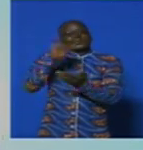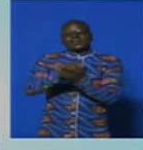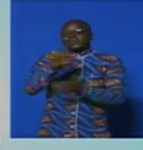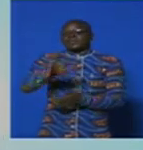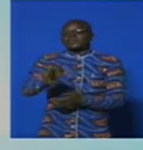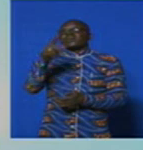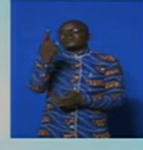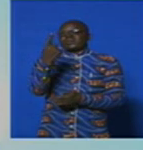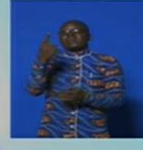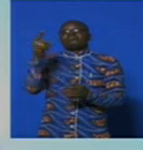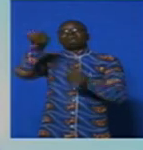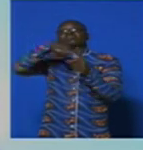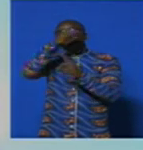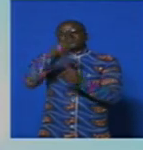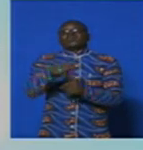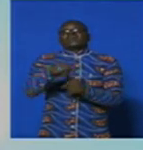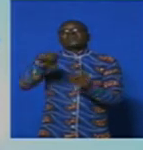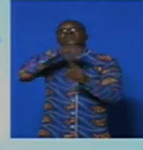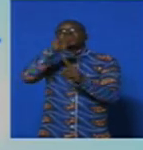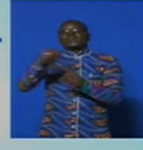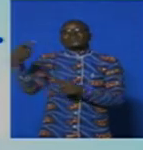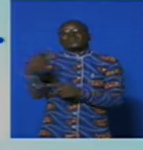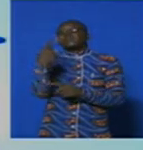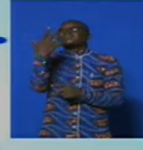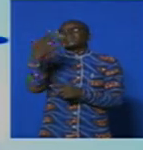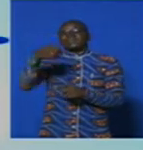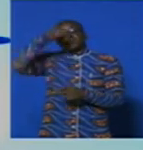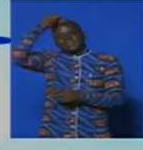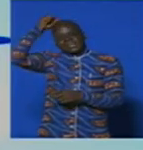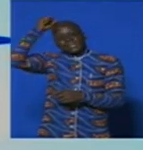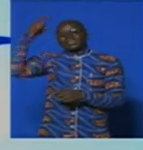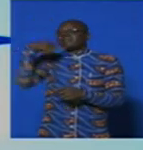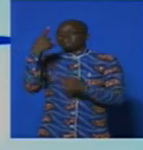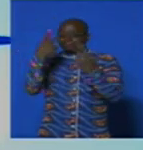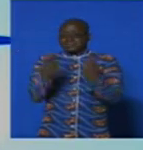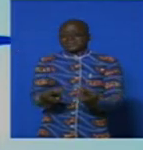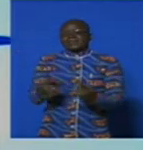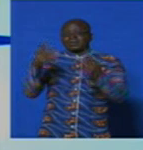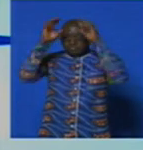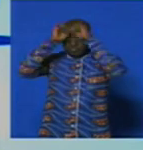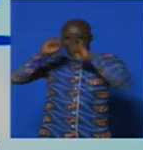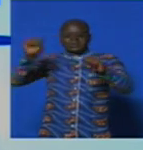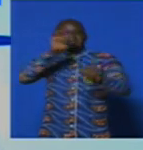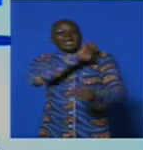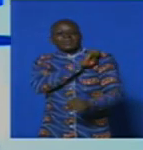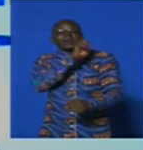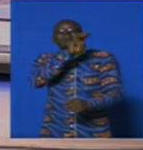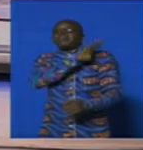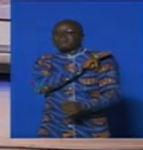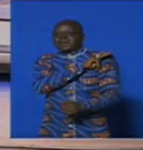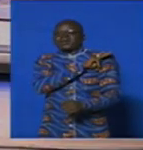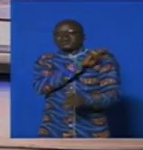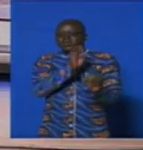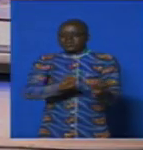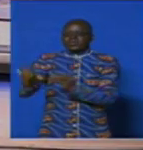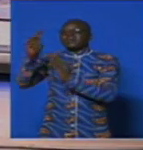sommet. Il s'agit du sommet du G5 Sahel qui a connu la présence du président français Emmanuel Macron. L'opérationnalisation de la